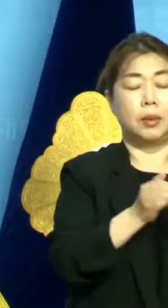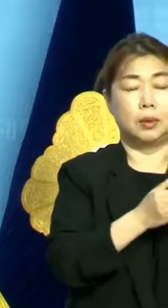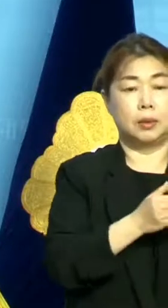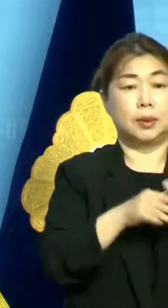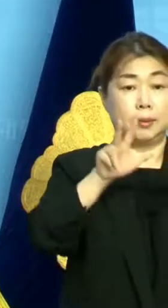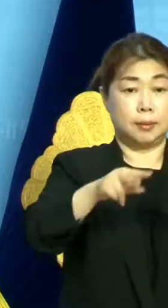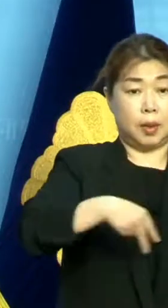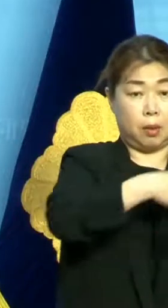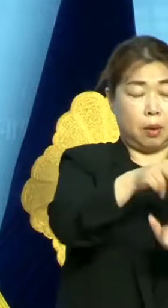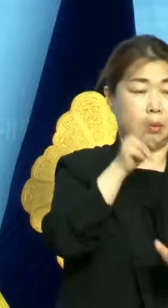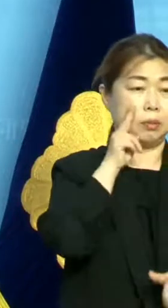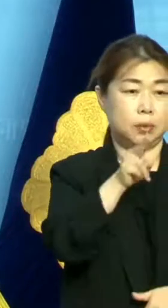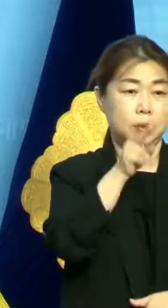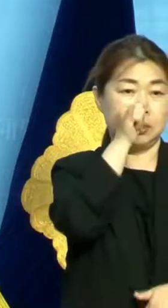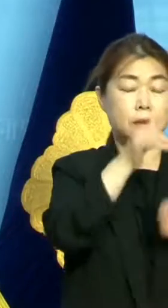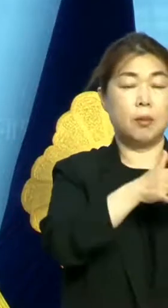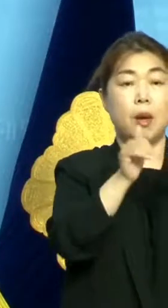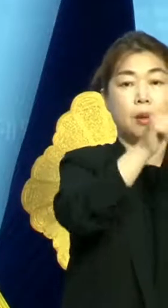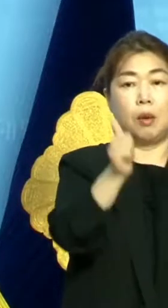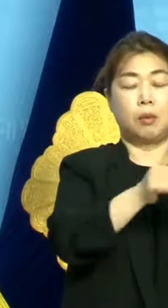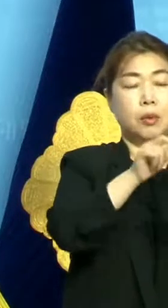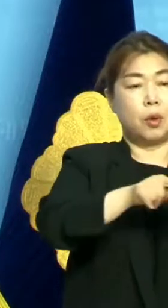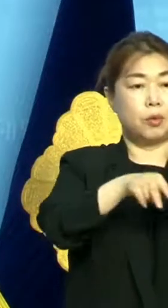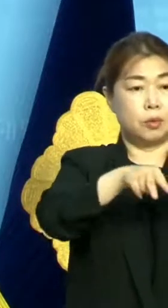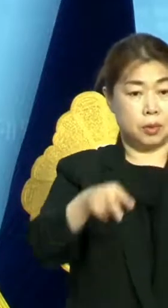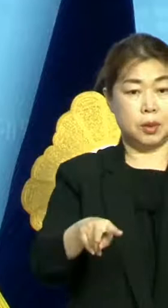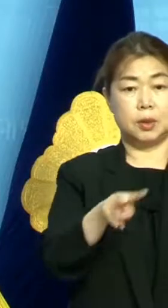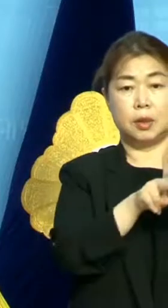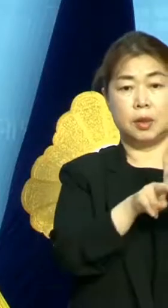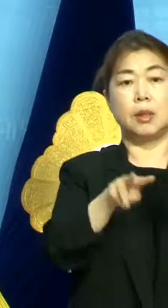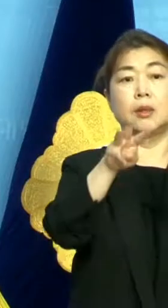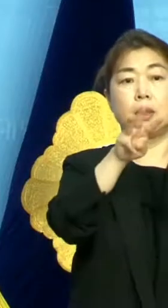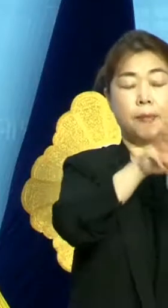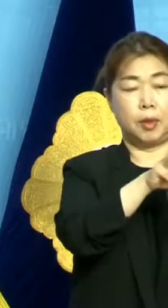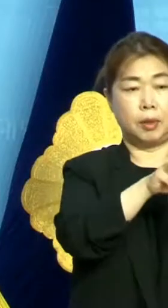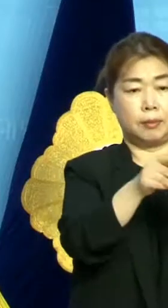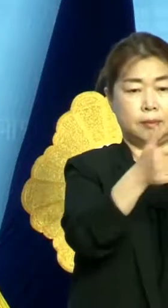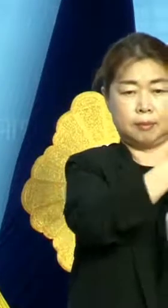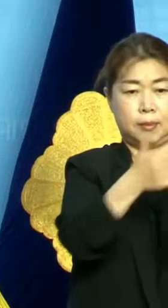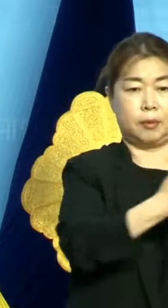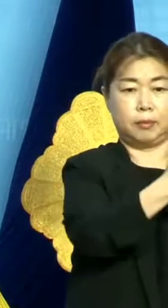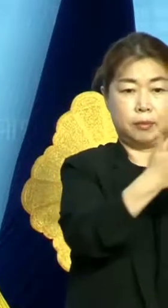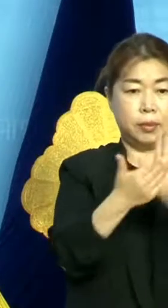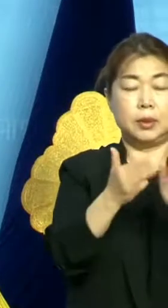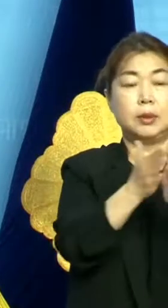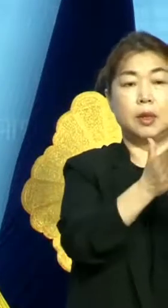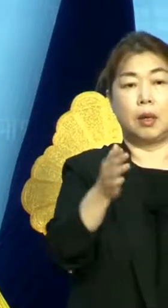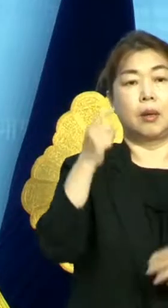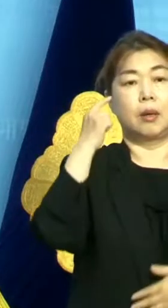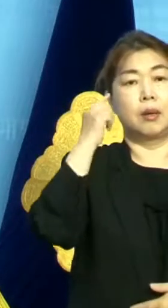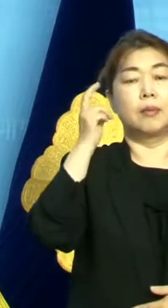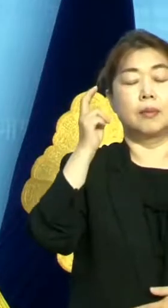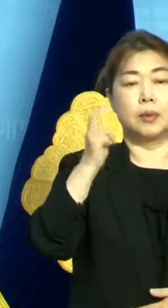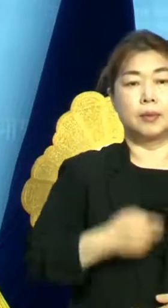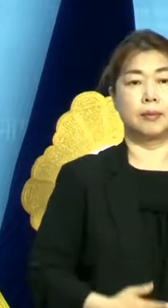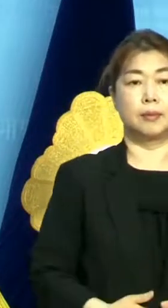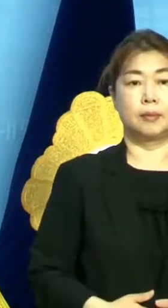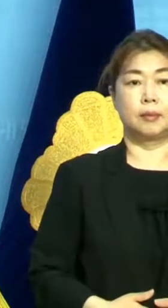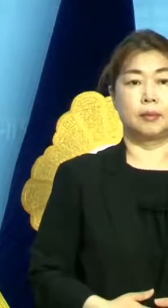사랑이 더욱 심각해 지면 사회적 거리도 위에 3단계 즉 대봉 3가 진행되어야 할 수도 있습니다